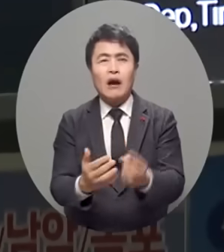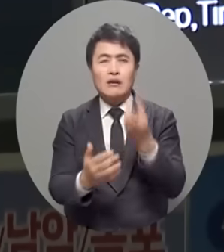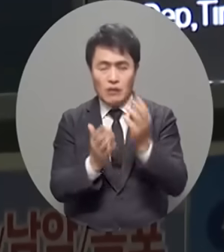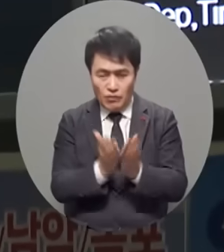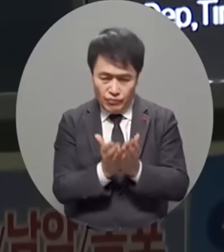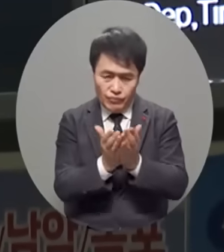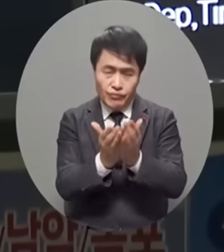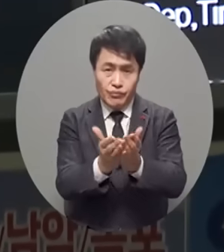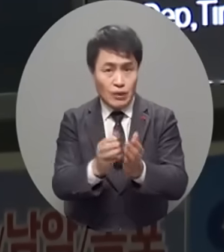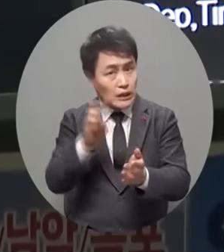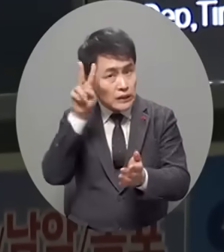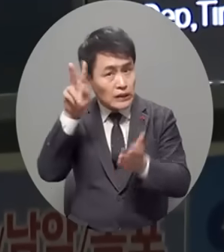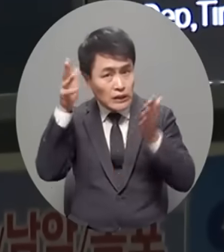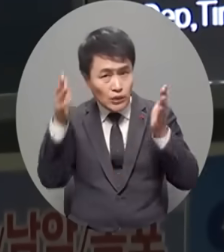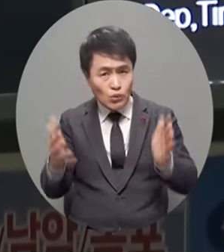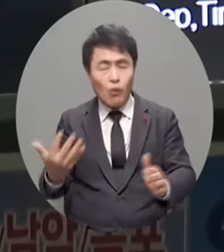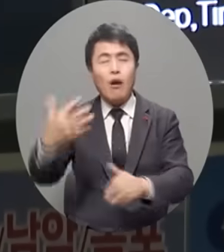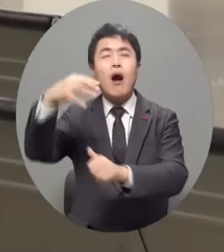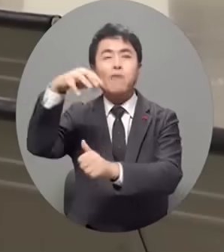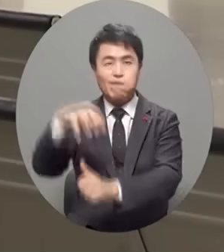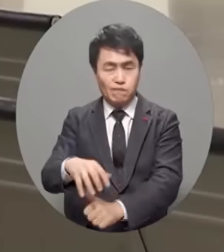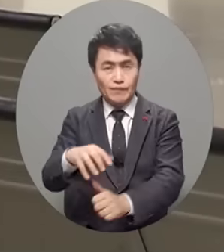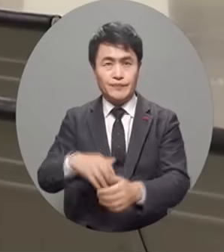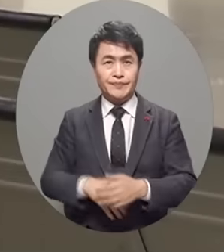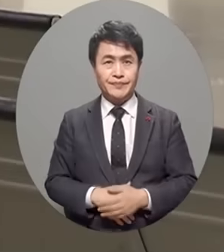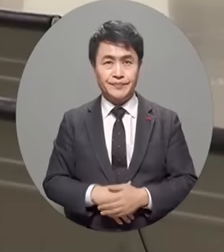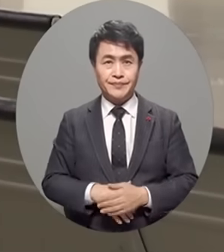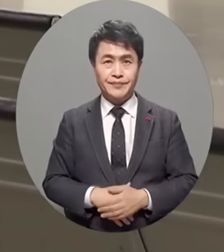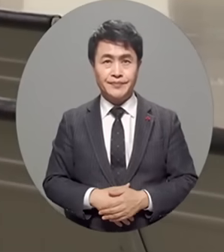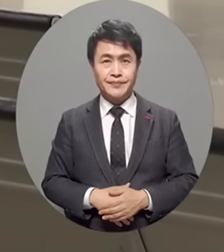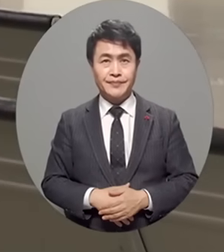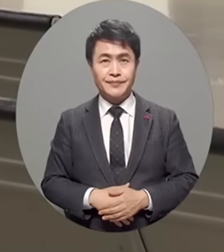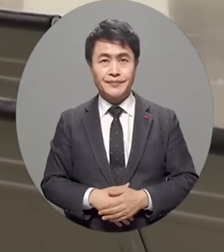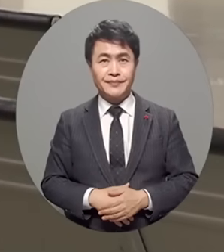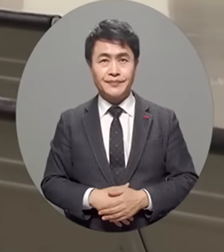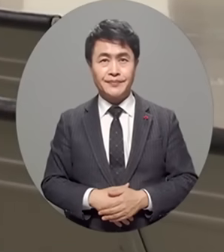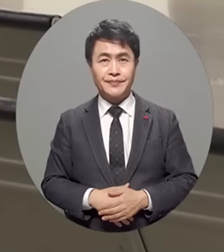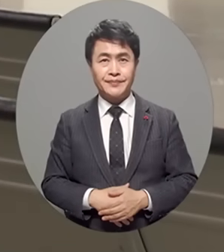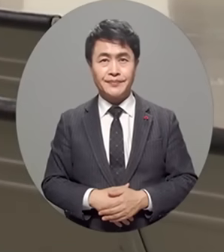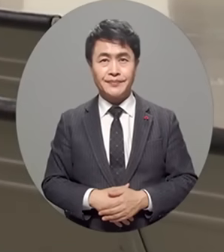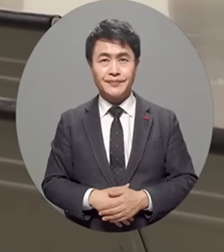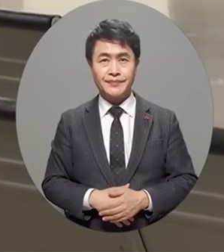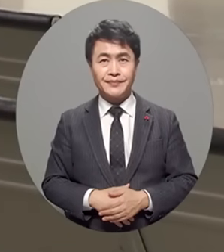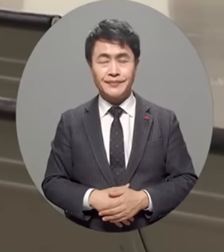운항이 이틀째 전면 통제됐습니다. MBC 뉴스 이따금입니다.